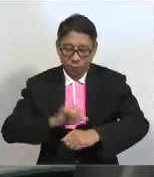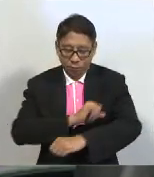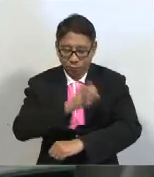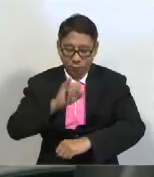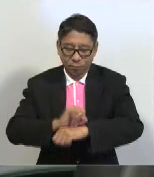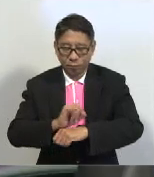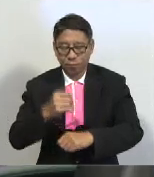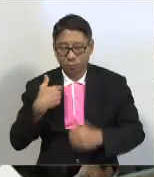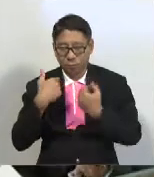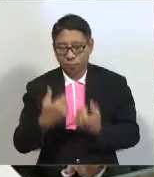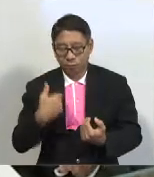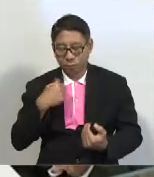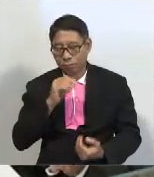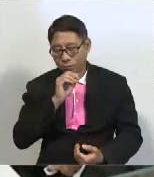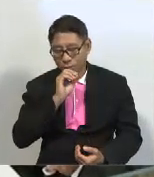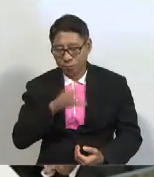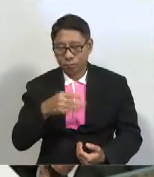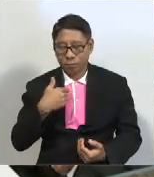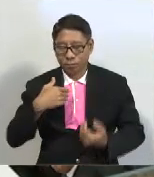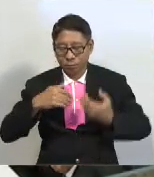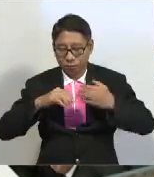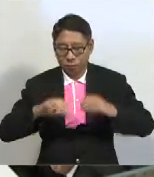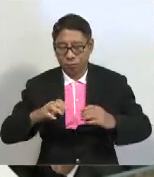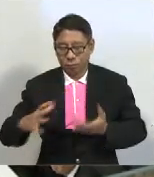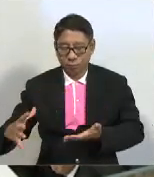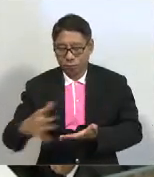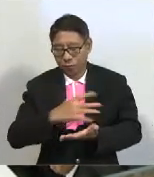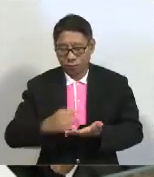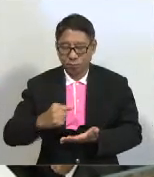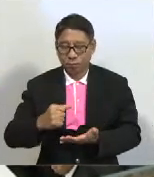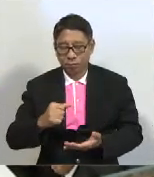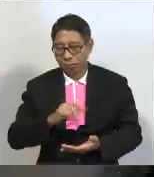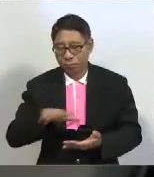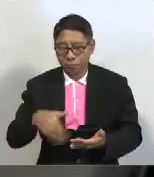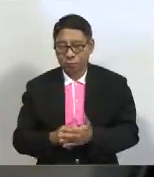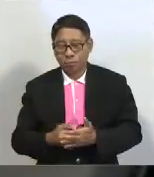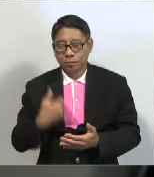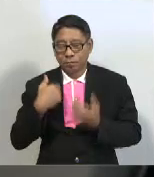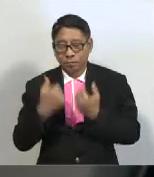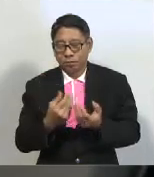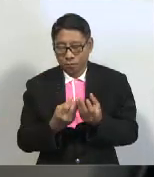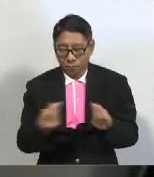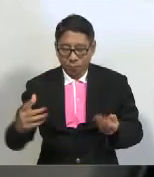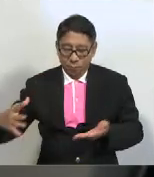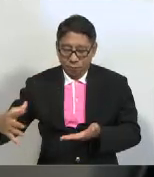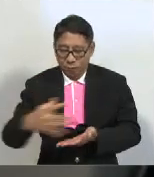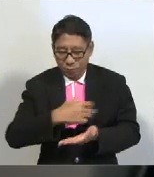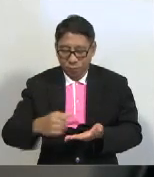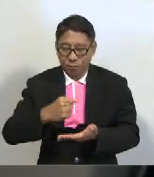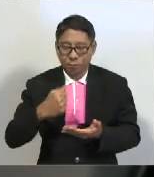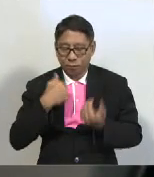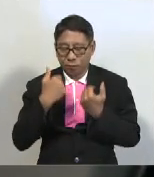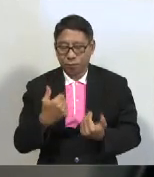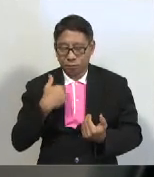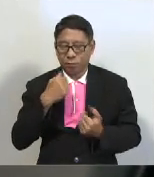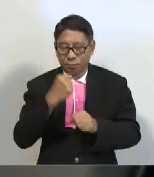ร่หากไม่มีคุณสมบัติรัฐนั้นจำเป็นต้องยึดคืนหลวงอย่างเดียวครับโดยที่ดินที่ยึดได้สปกจังหวัดจะ